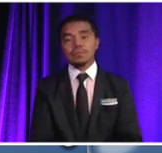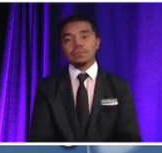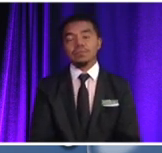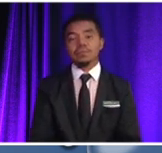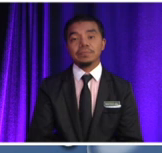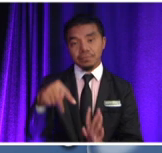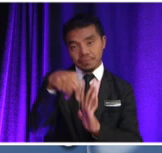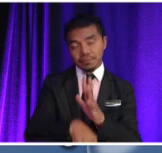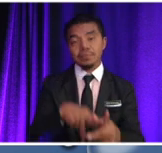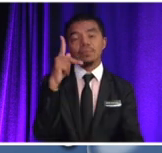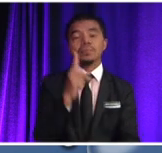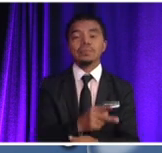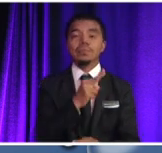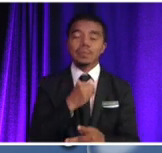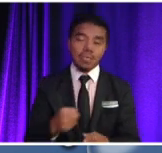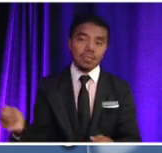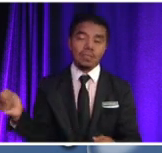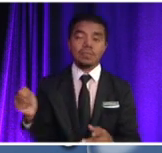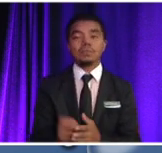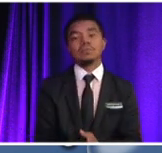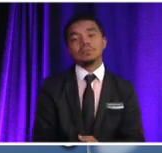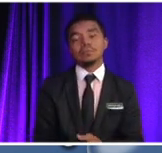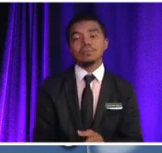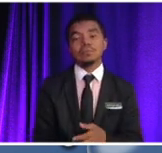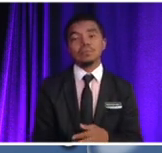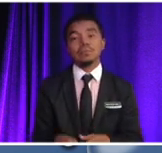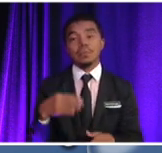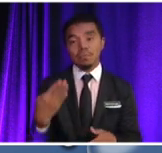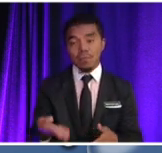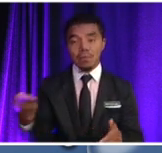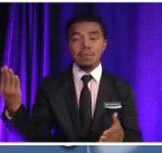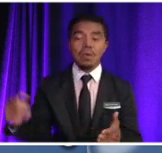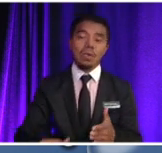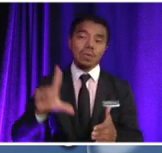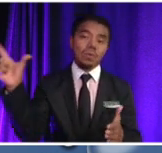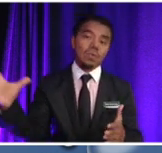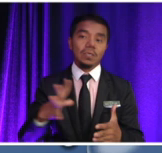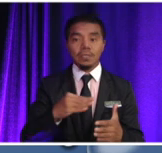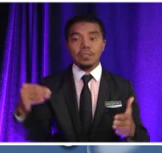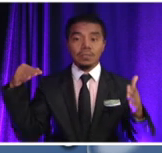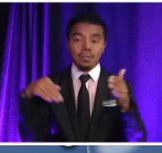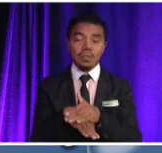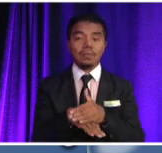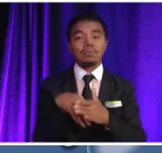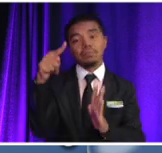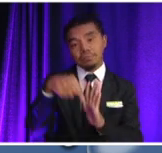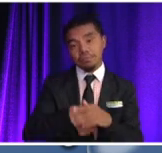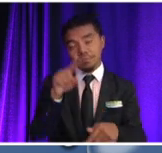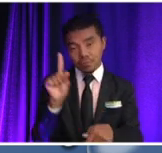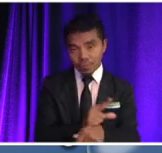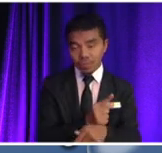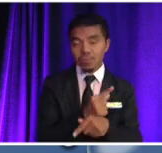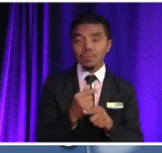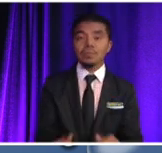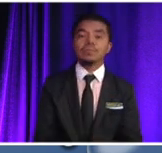email ataupun produk permintaan tidak tetap dalam masuk dalam kategori keluar dan pengguna baik kalau di